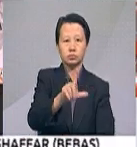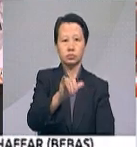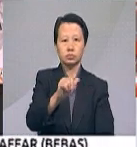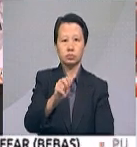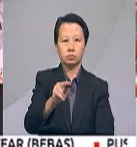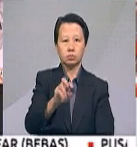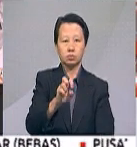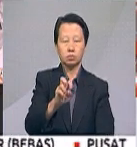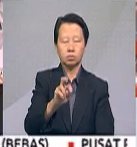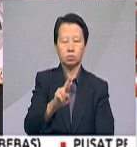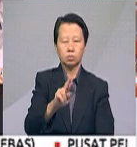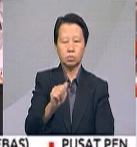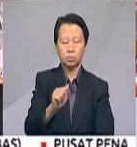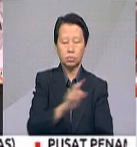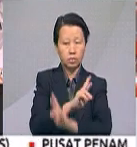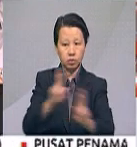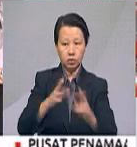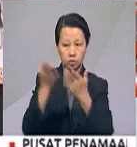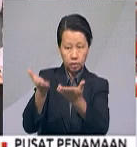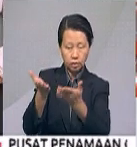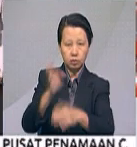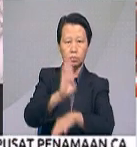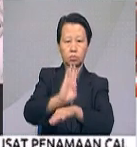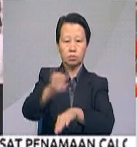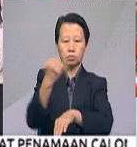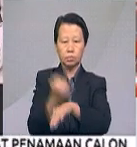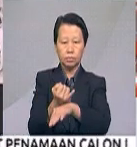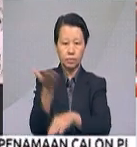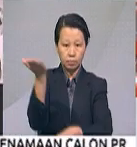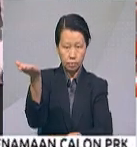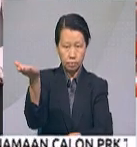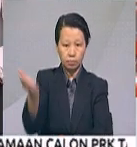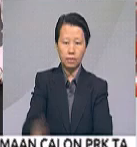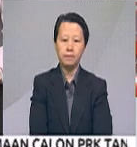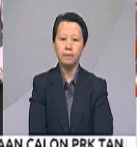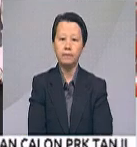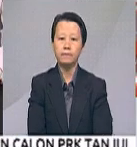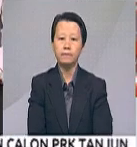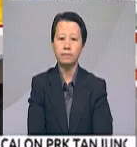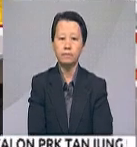yang sudah bersedia di Stadium Nasional Bukit Jalil. Silakan, Liana.